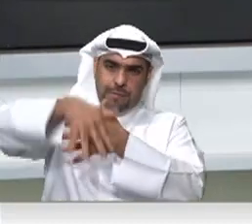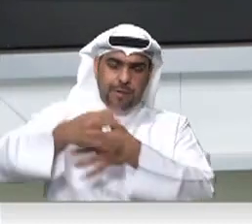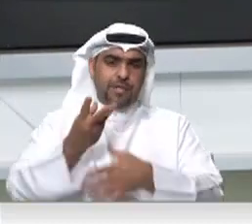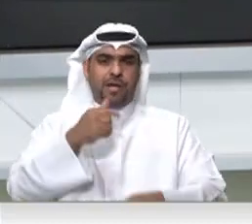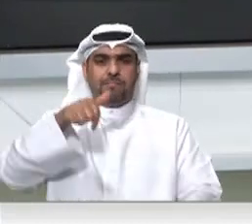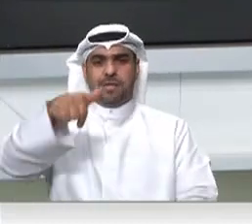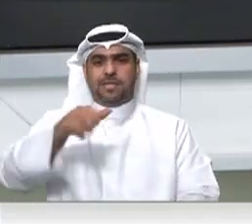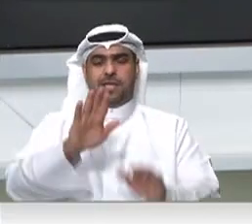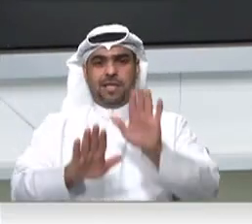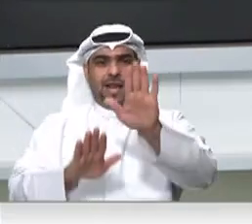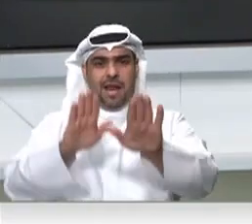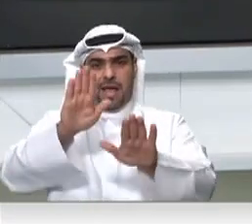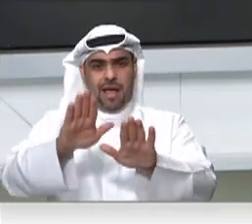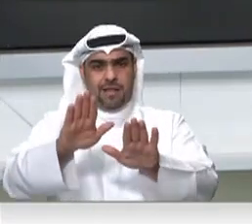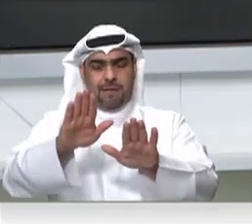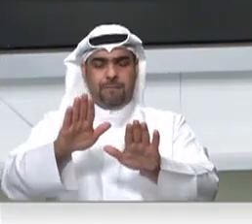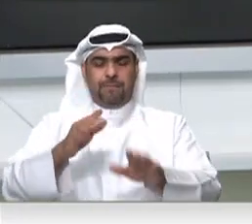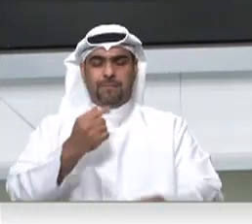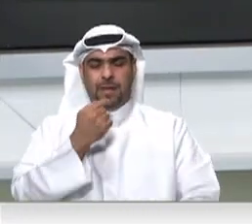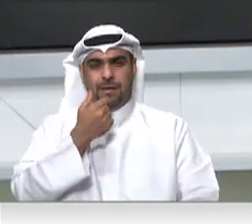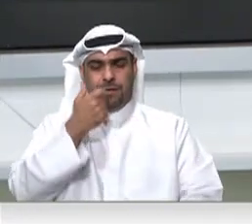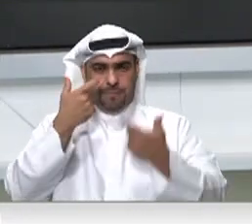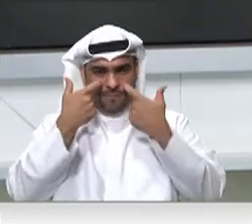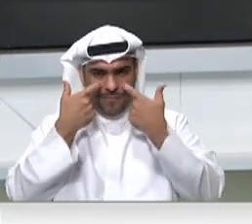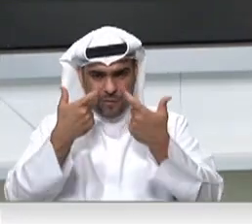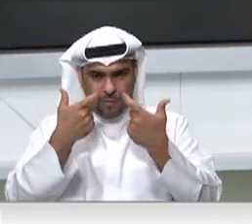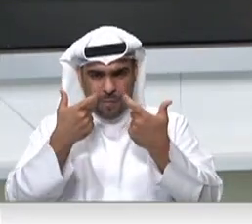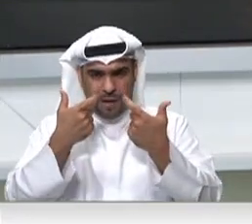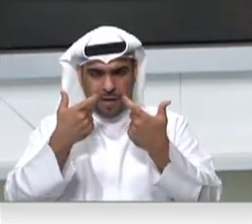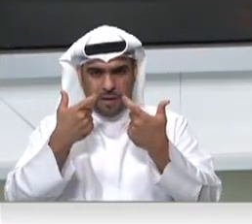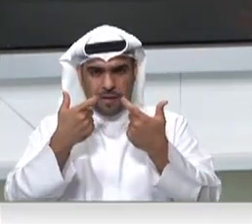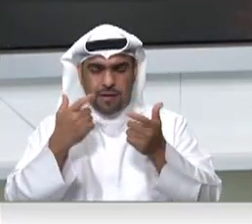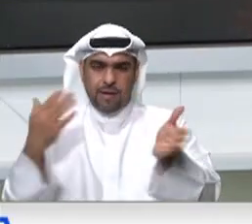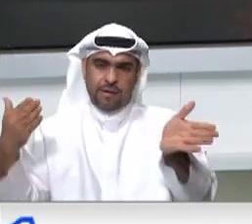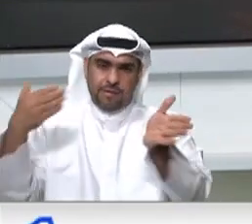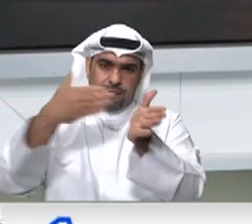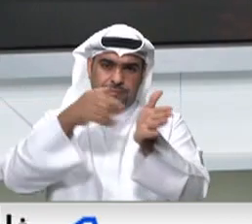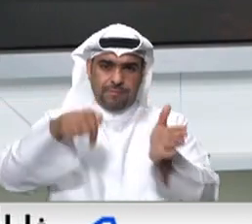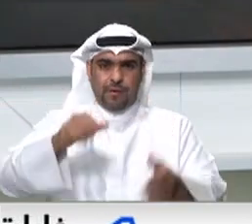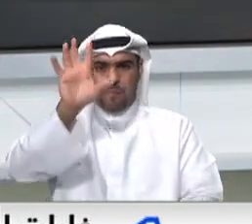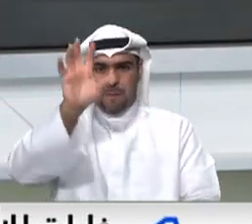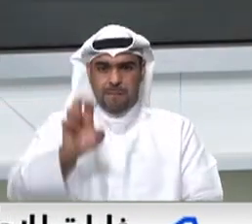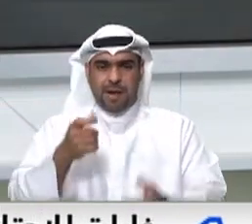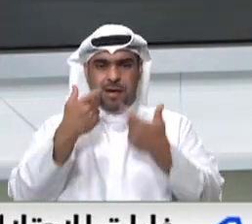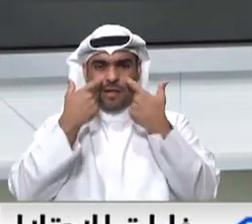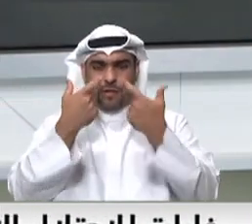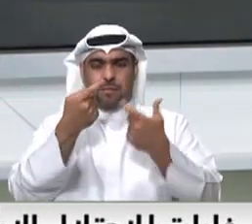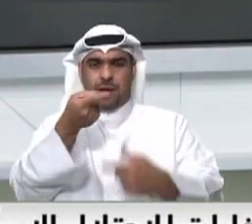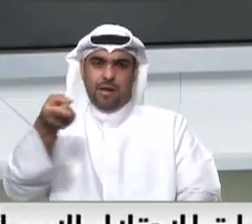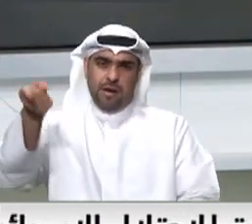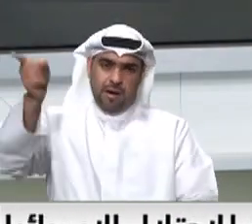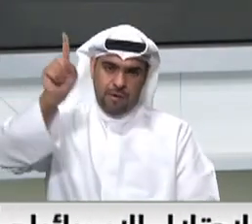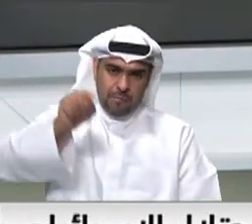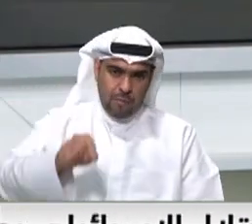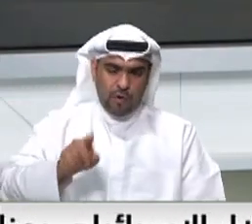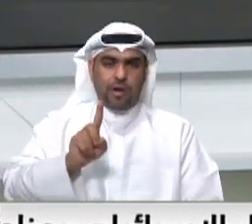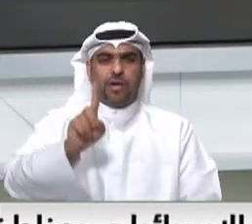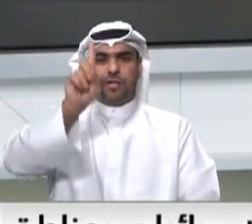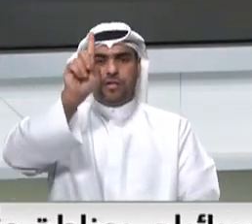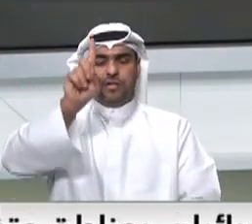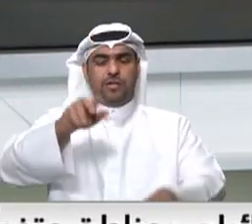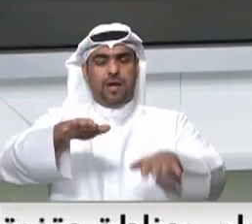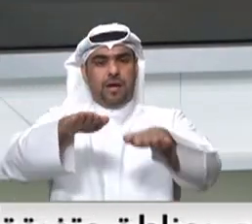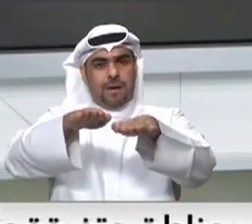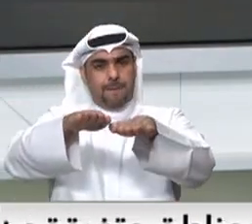اقدام لذلك نتمنى منكم اخذ الحيطه والحذر حتى نهايه هذا اليوم باذن الله في يوم الغد راح تبدا الاجواء تتحسن